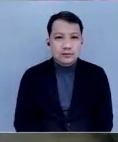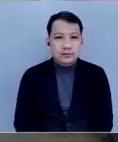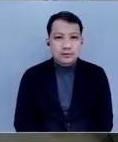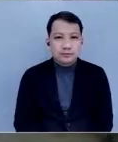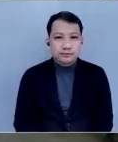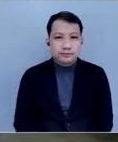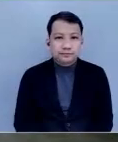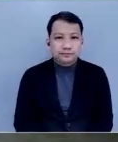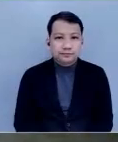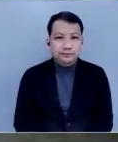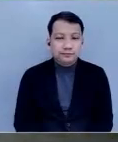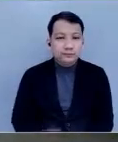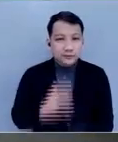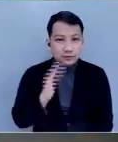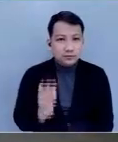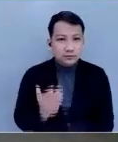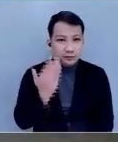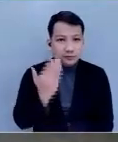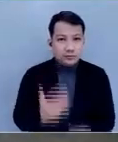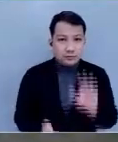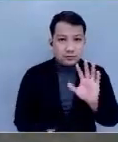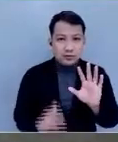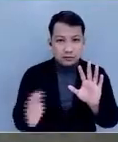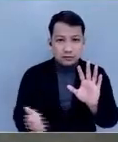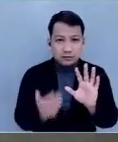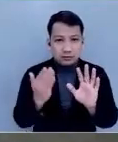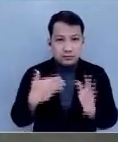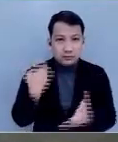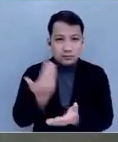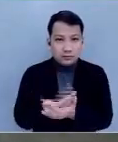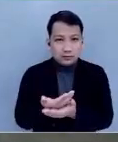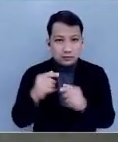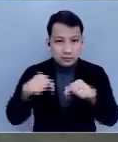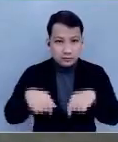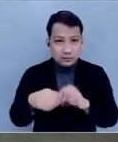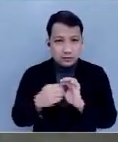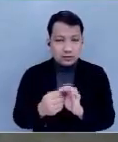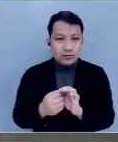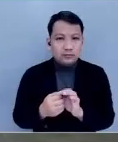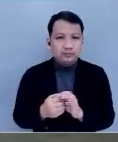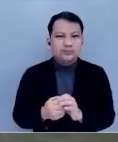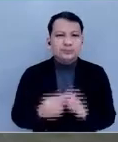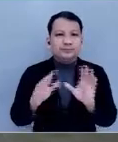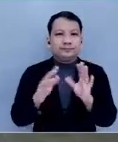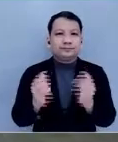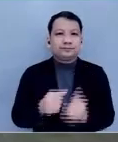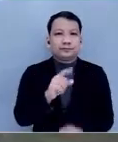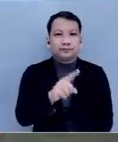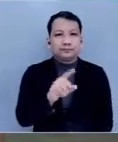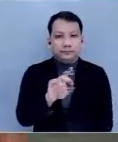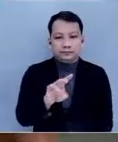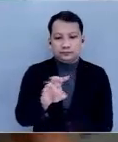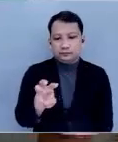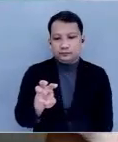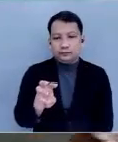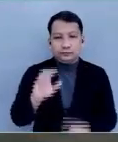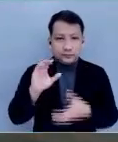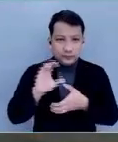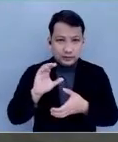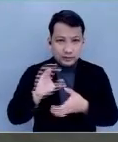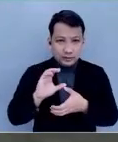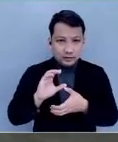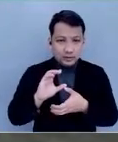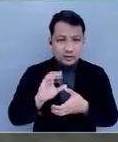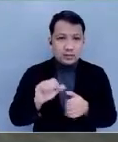Gretchen, good morning. Alas 5 pa nga lang ng umaga, nagtungo na dito sa Barangay 176, Caloocan. Itong